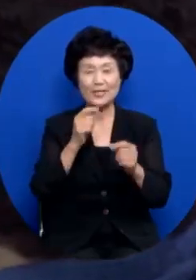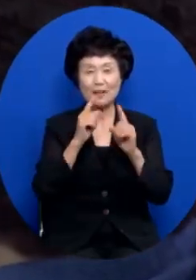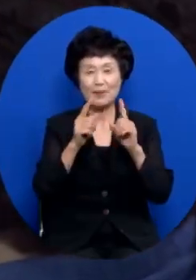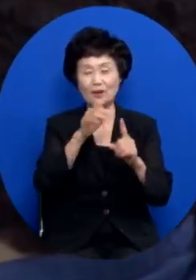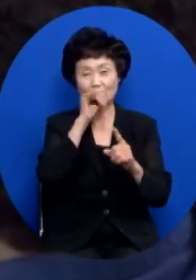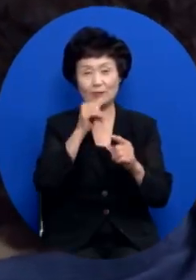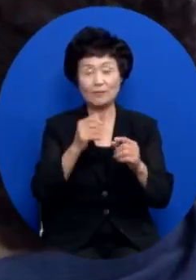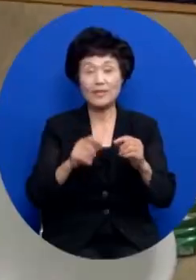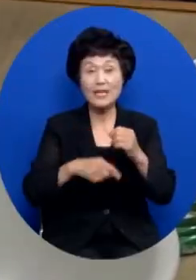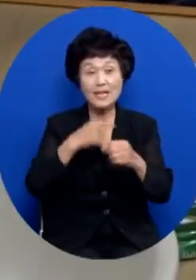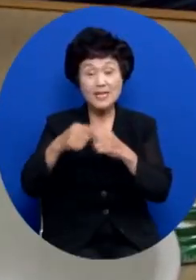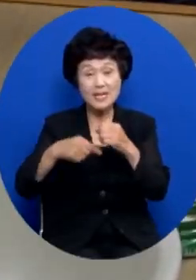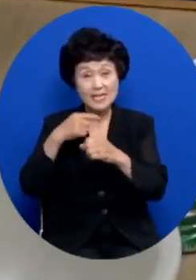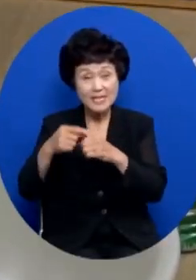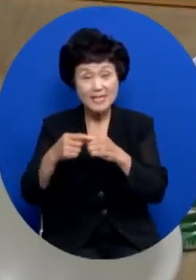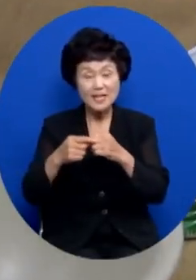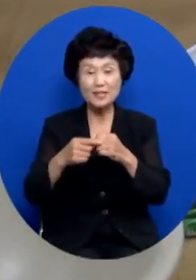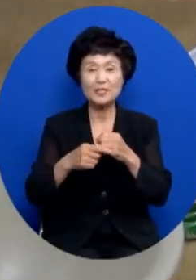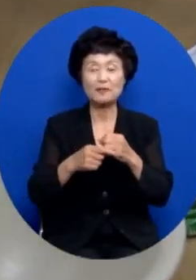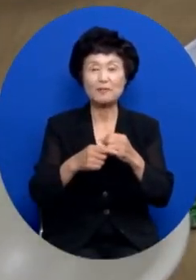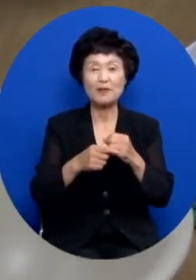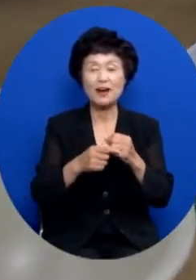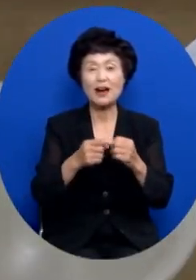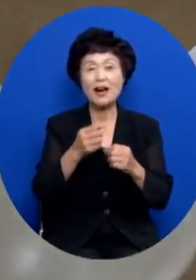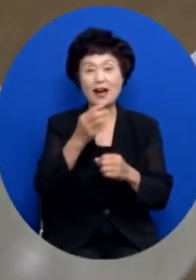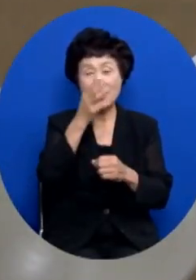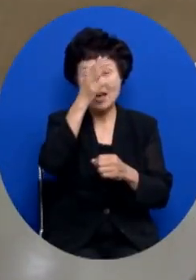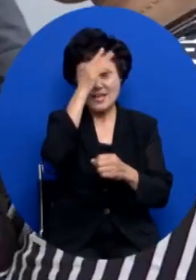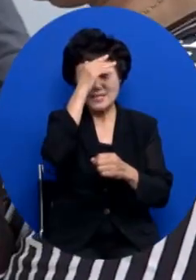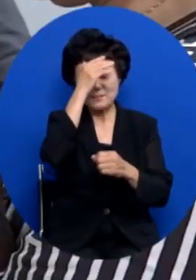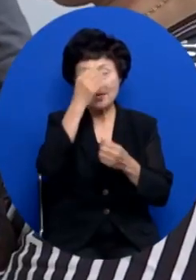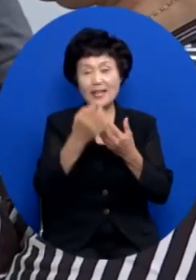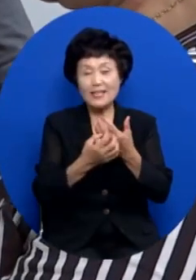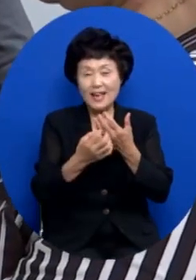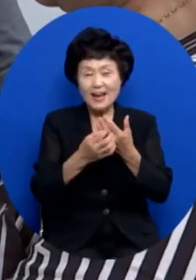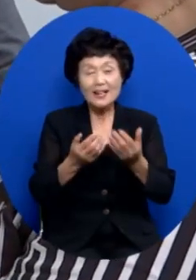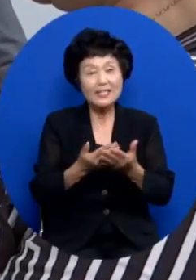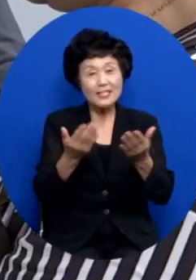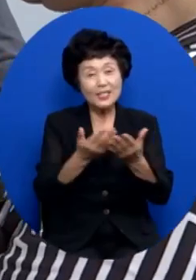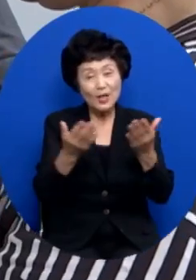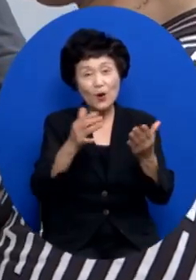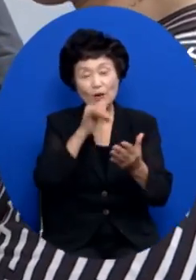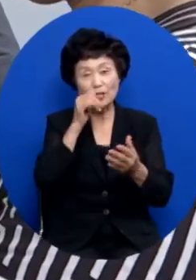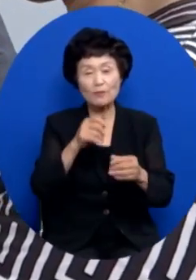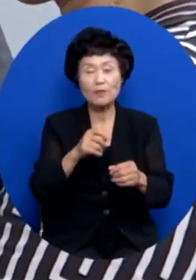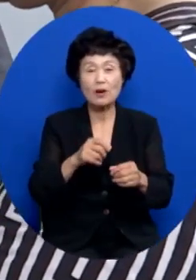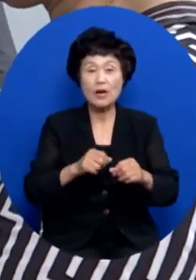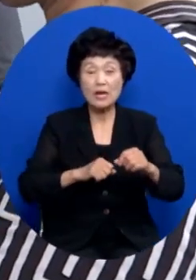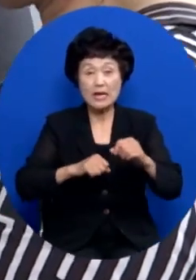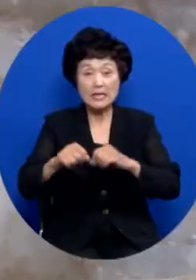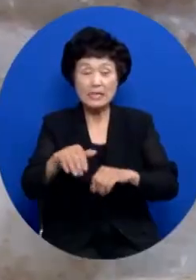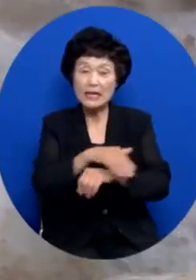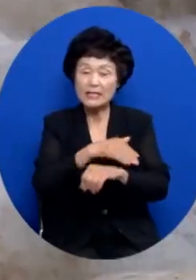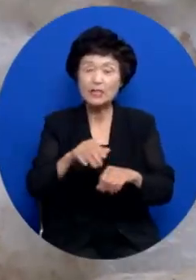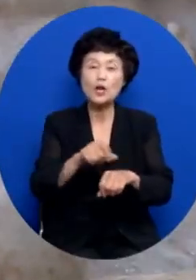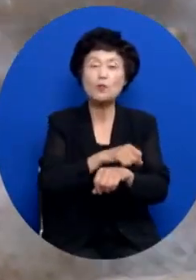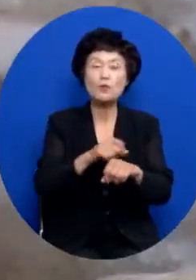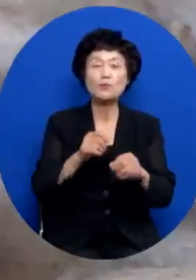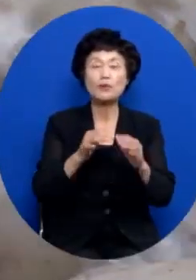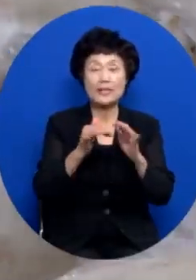지역 이웃들을 위해 삼계탕 나눔을 전하는 풍성한 교회는 이날 거동이 불편한 이웃들에게 배달한 것을 포함해 약